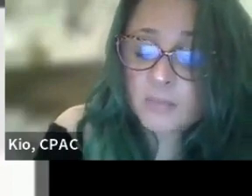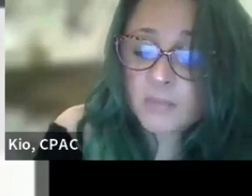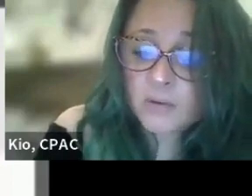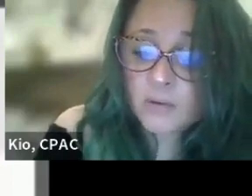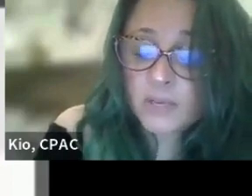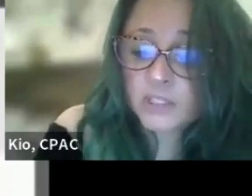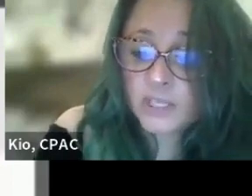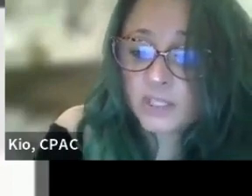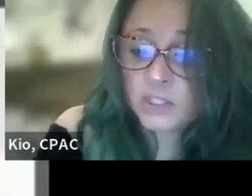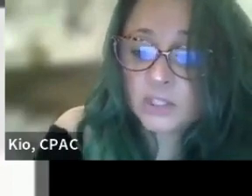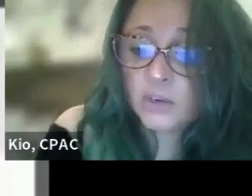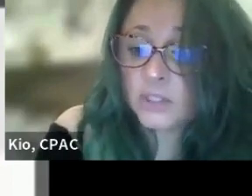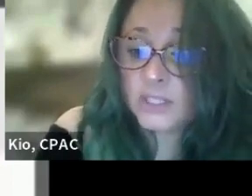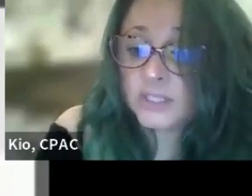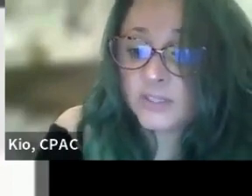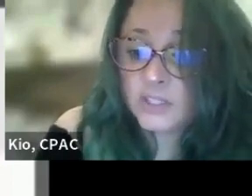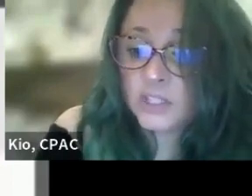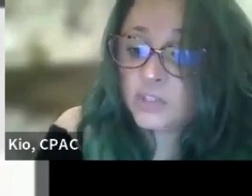有什么影响？